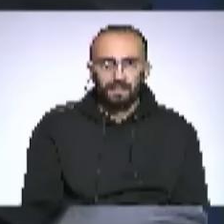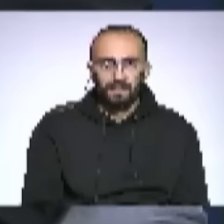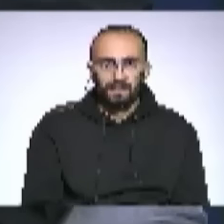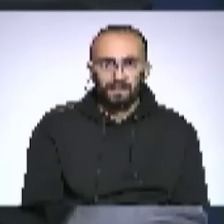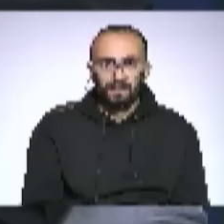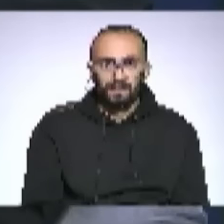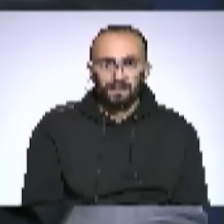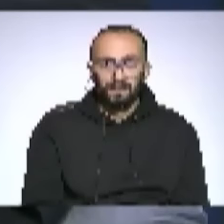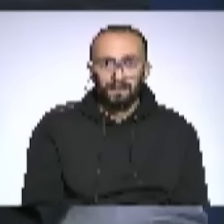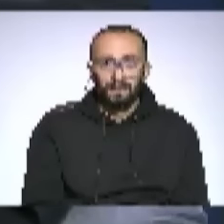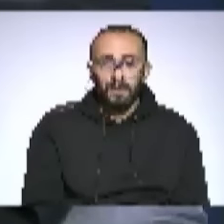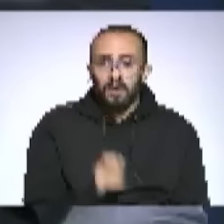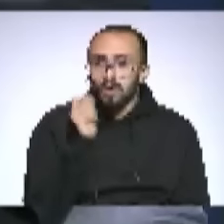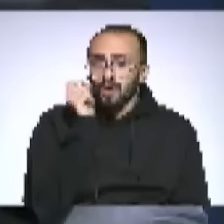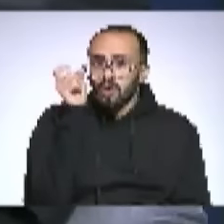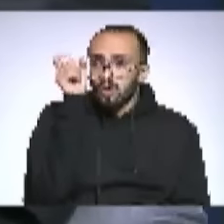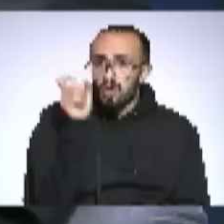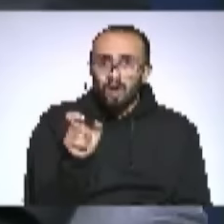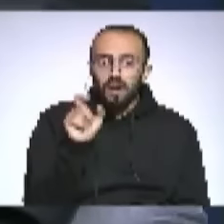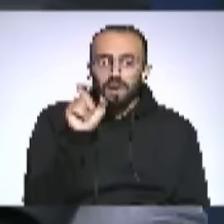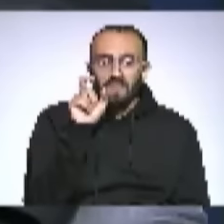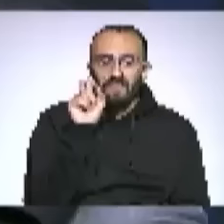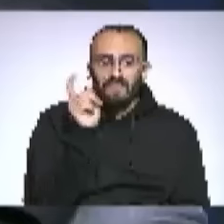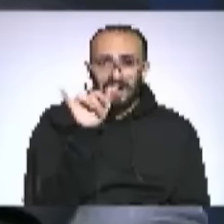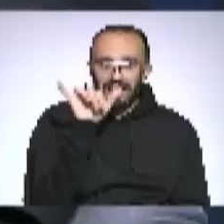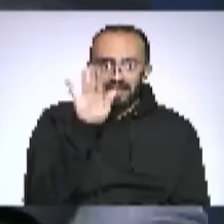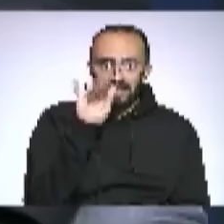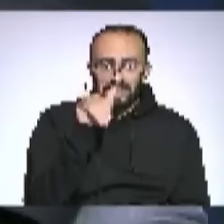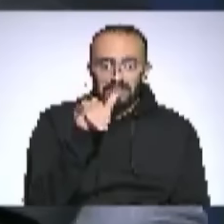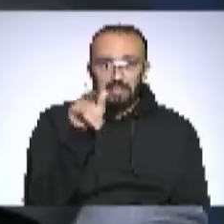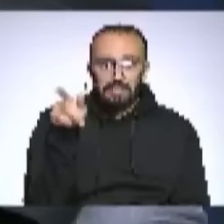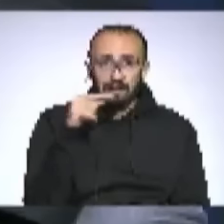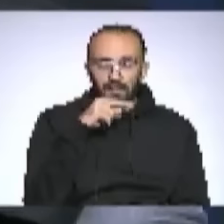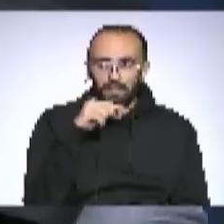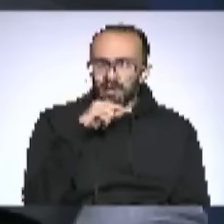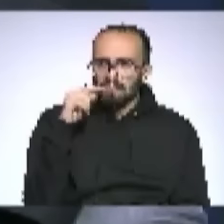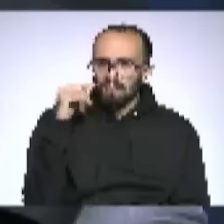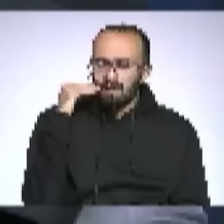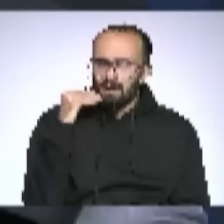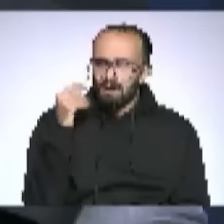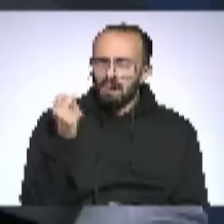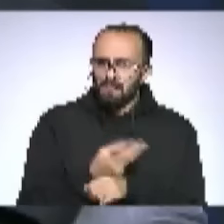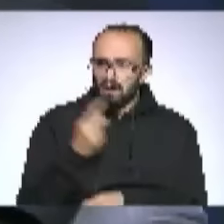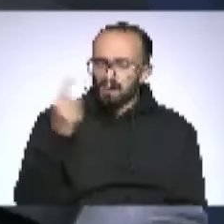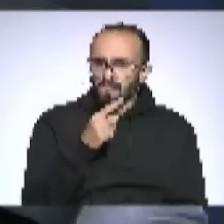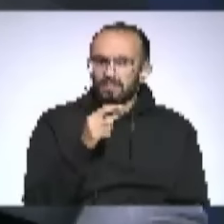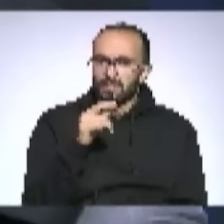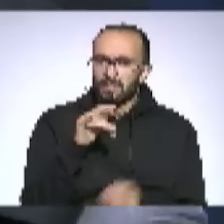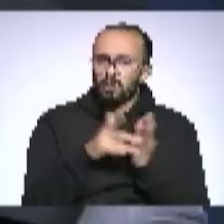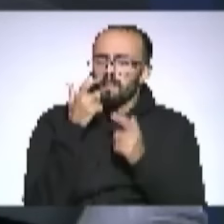خاطئه الراجل الفريسي لما شاف المراه الخاطئه دخلت وشاف اهتمام السيد المسيح بيه